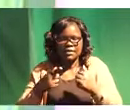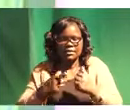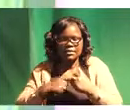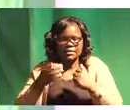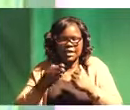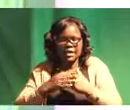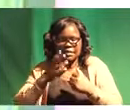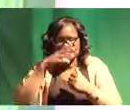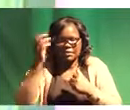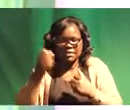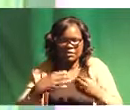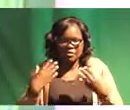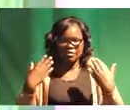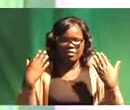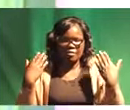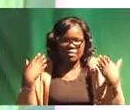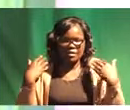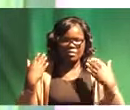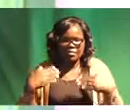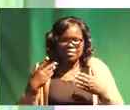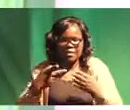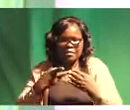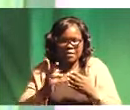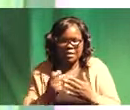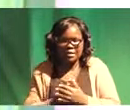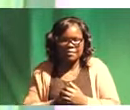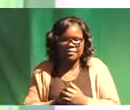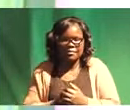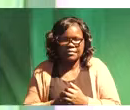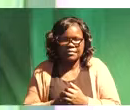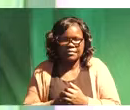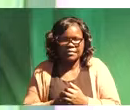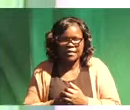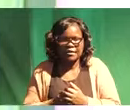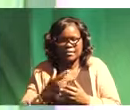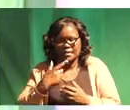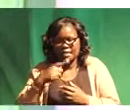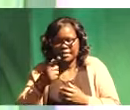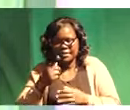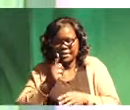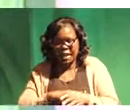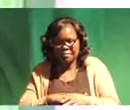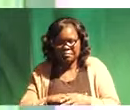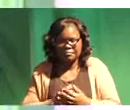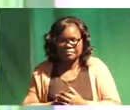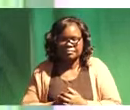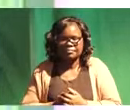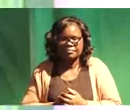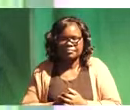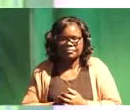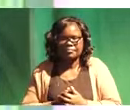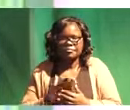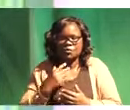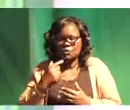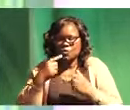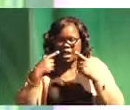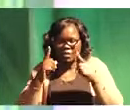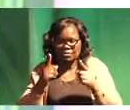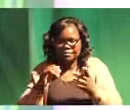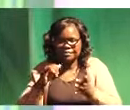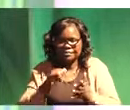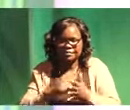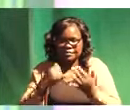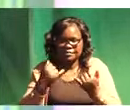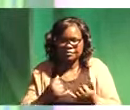68% ya watu wa Meru wamelipa hiyo pesa kwa muda ile ilikuwa inatakikana. Mimi nataka niwatangazie,